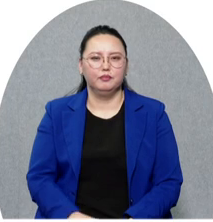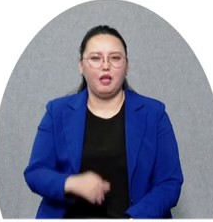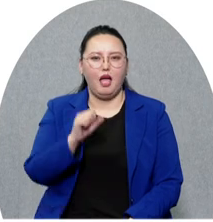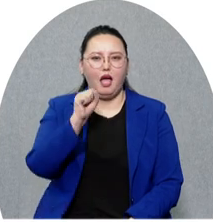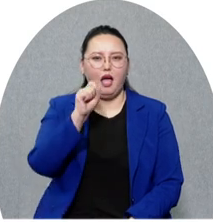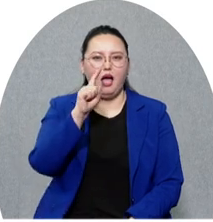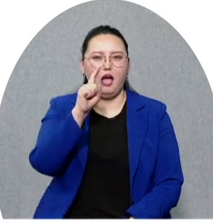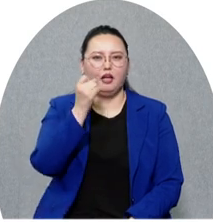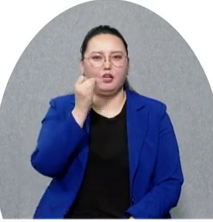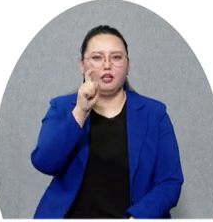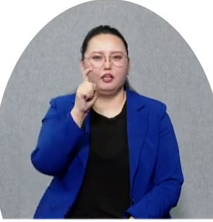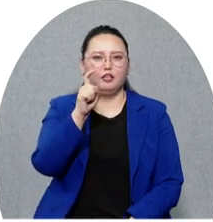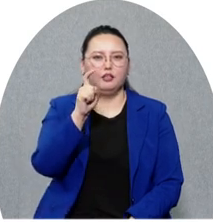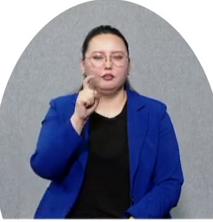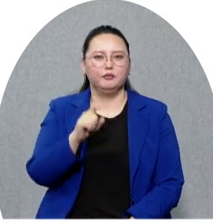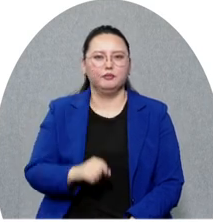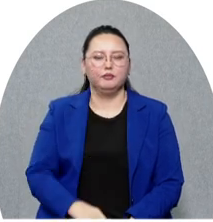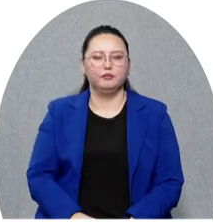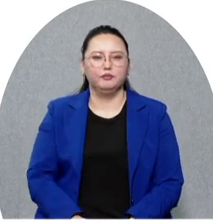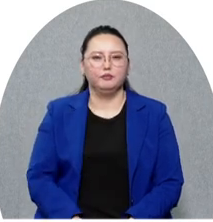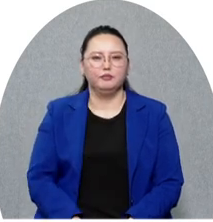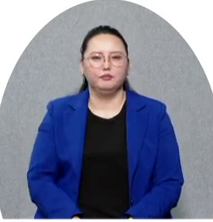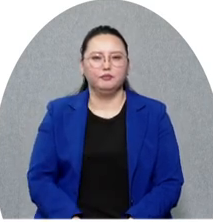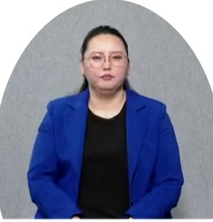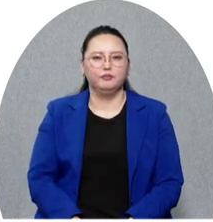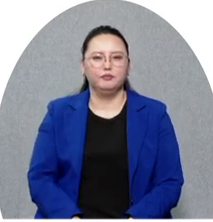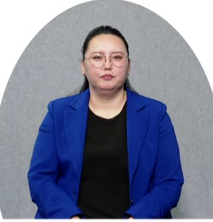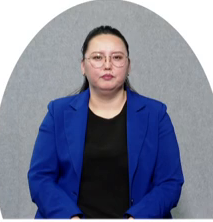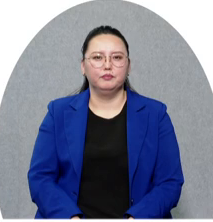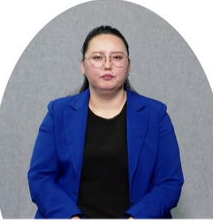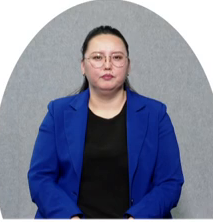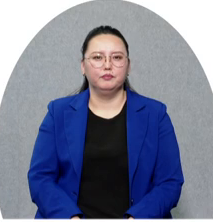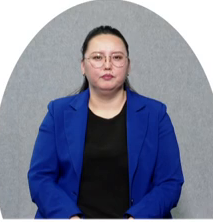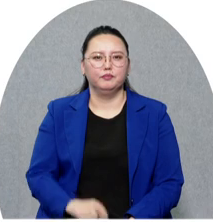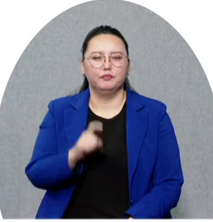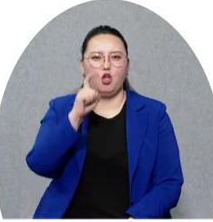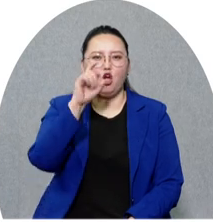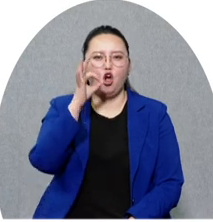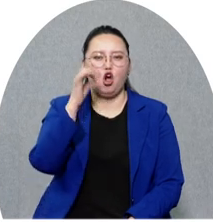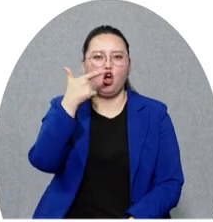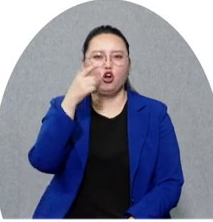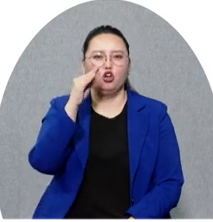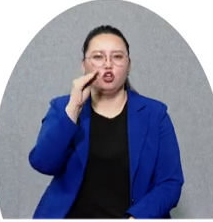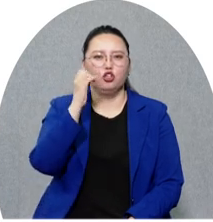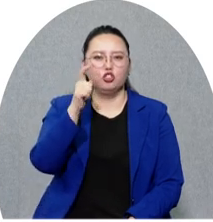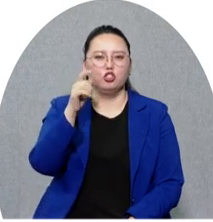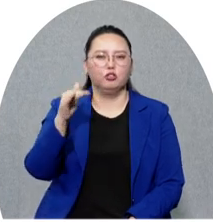ахих уу, хөгж